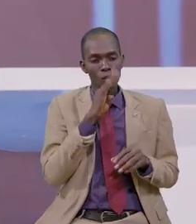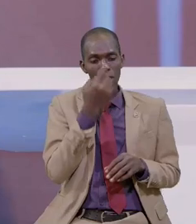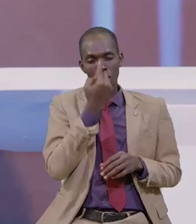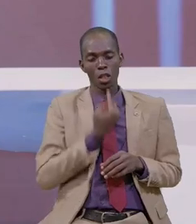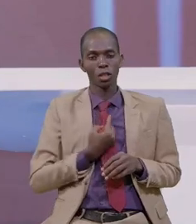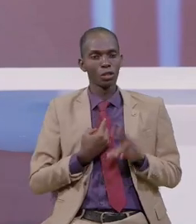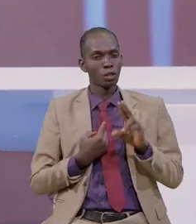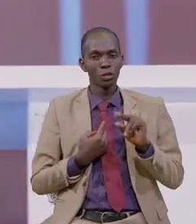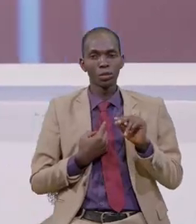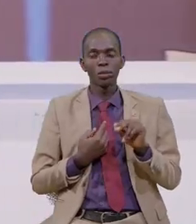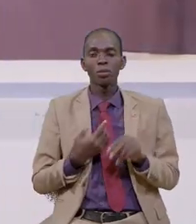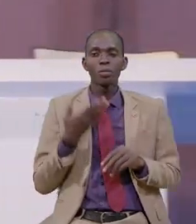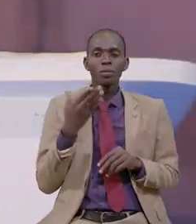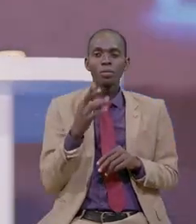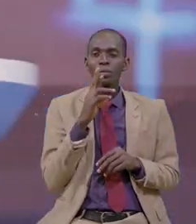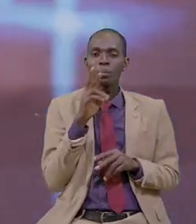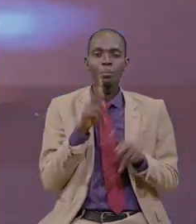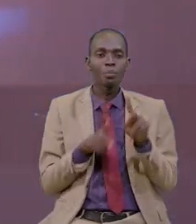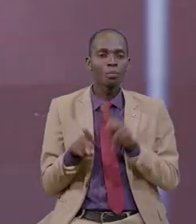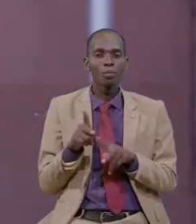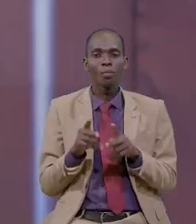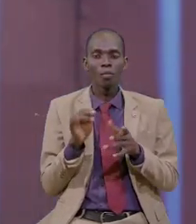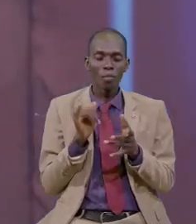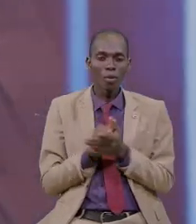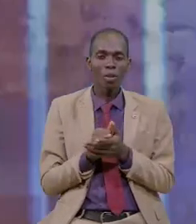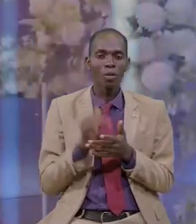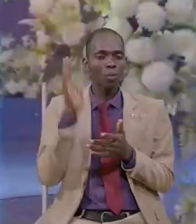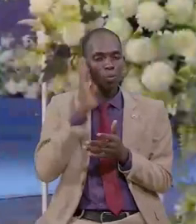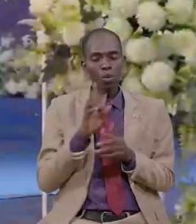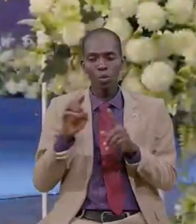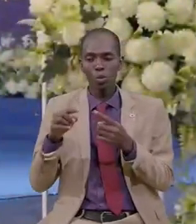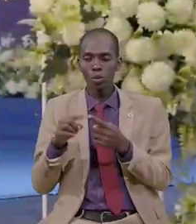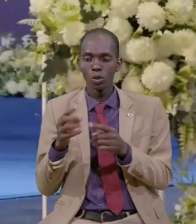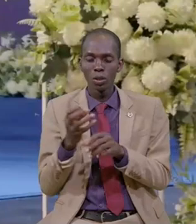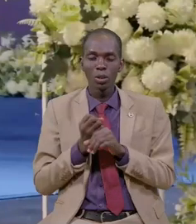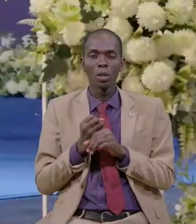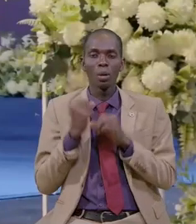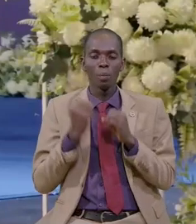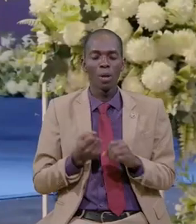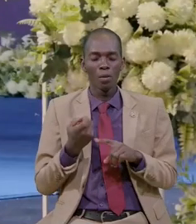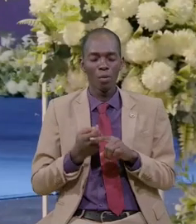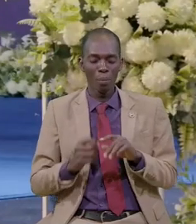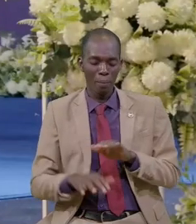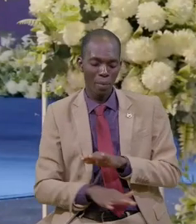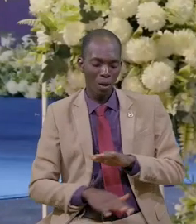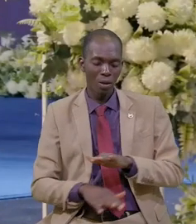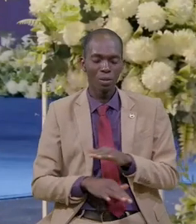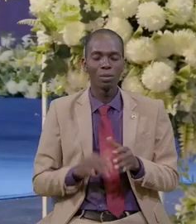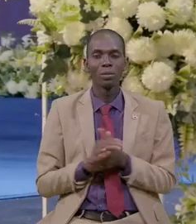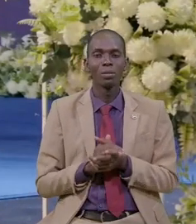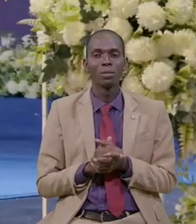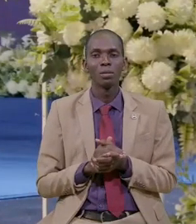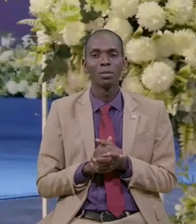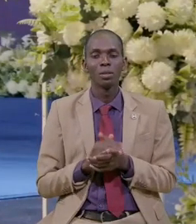isolée, non. Il y a des gens qui vont chercher la puissance d'en bas. La